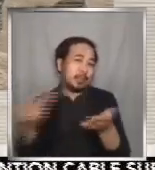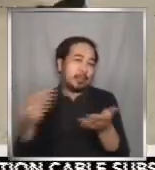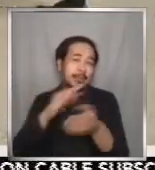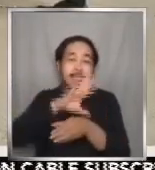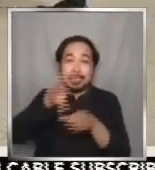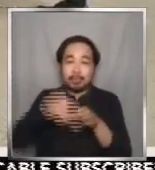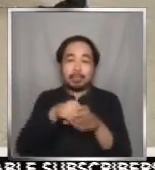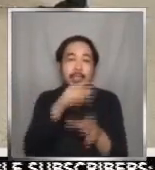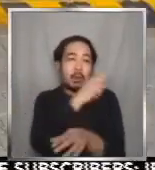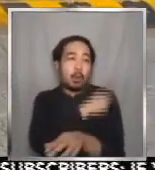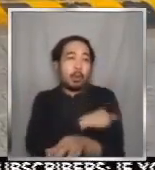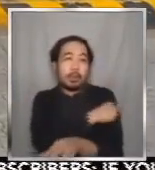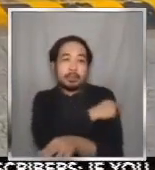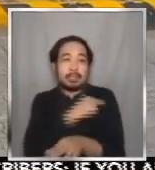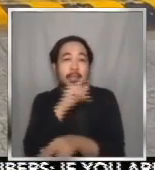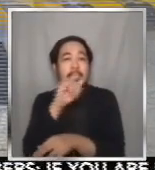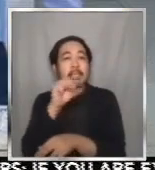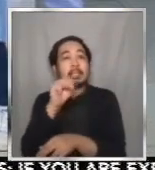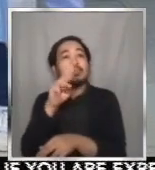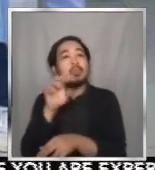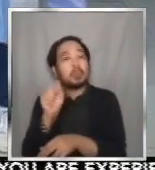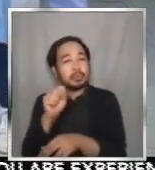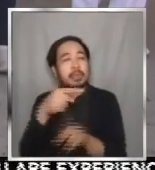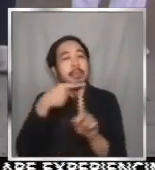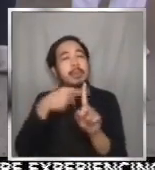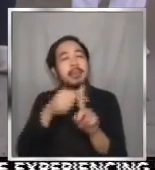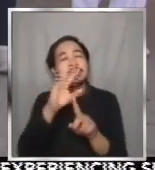Imus at 7 pang pampublikong ospital.